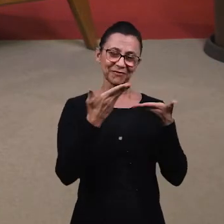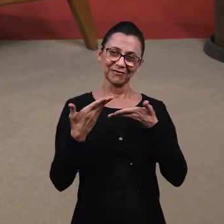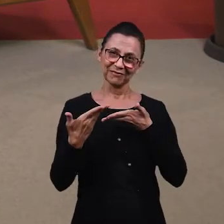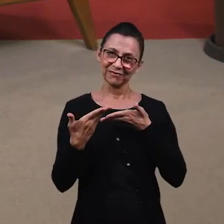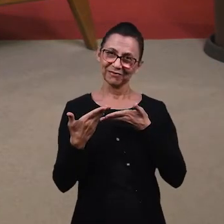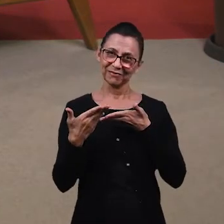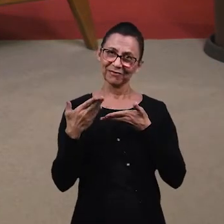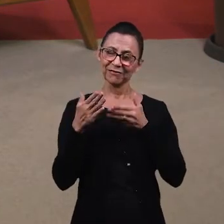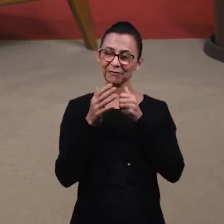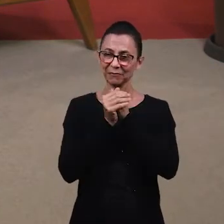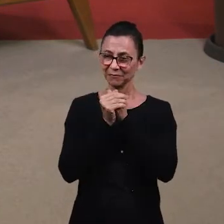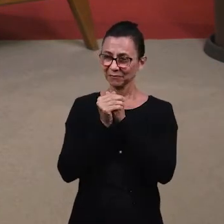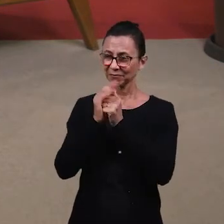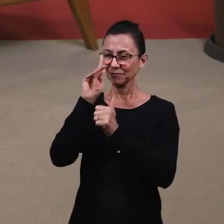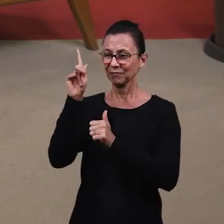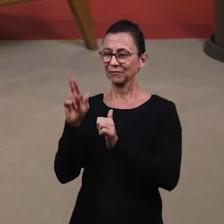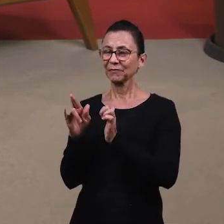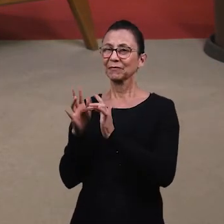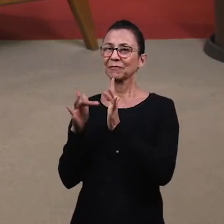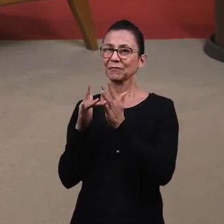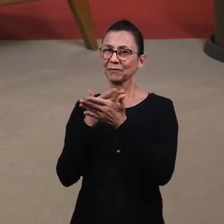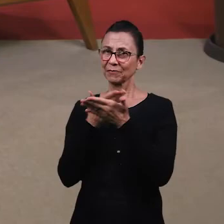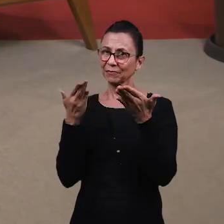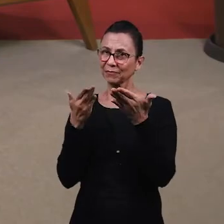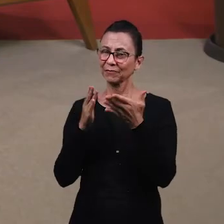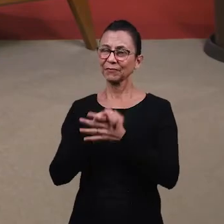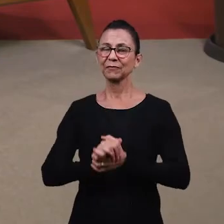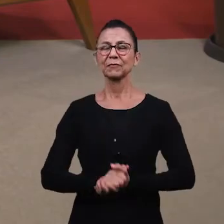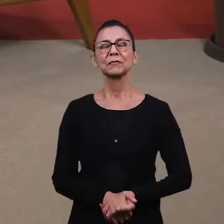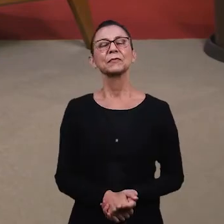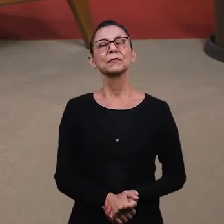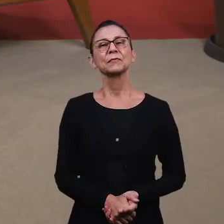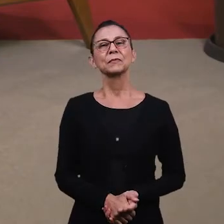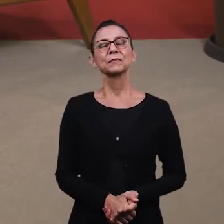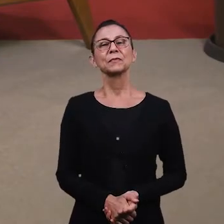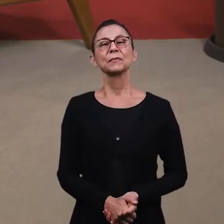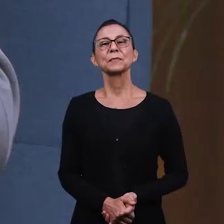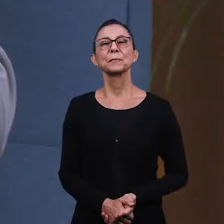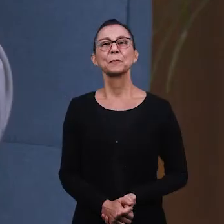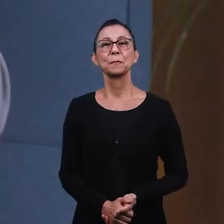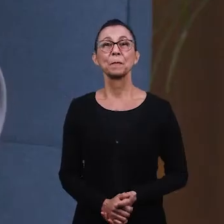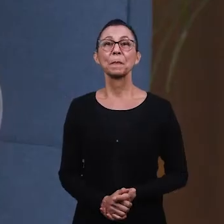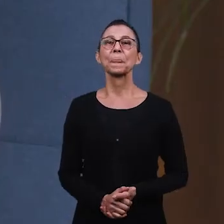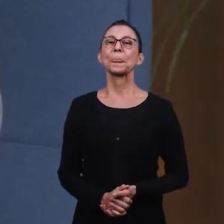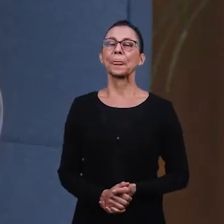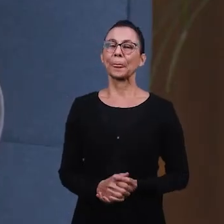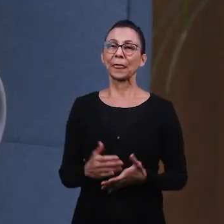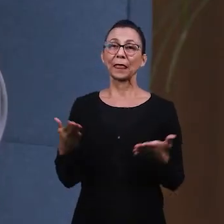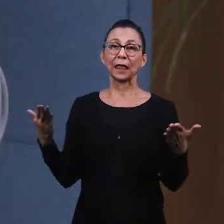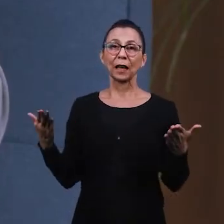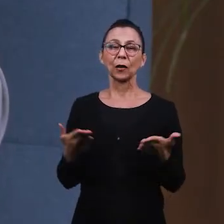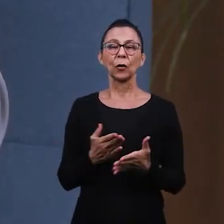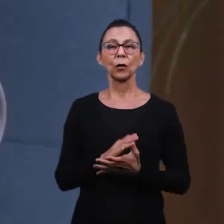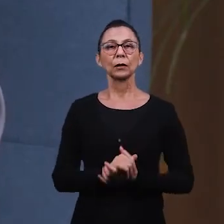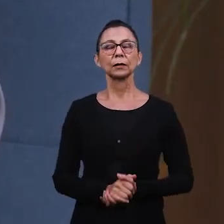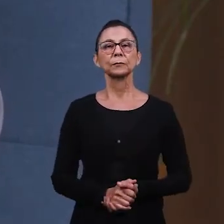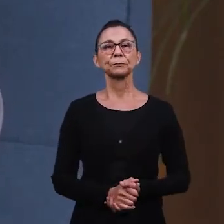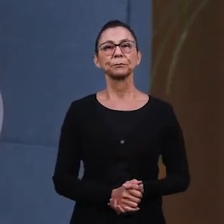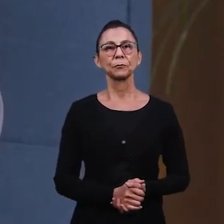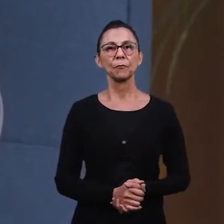bienvenus. La paix du Seigneur. La paix du Seigneur à tous. Très bien. Maintenant, nous allons assister au